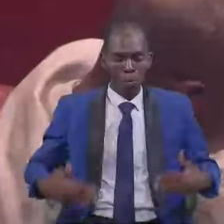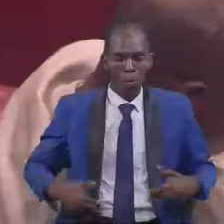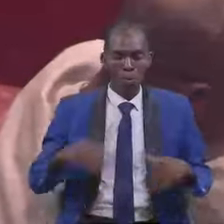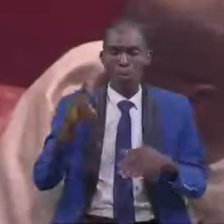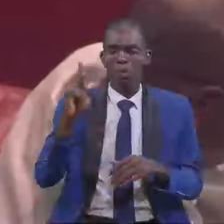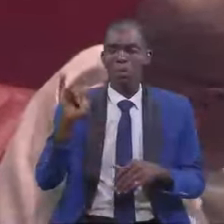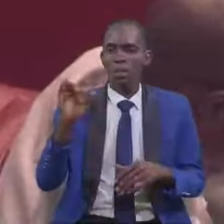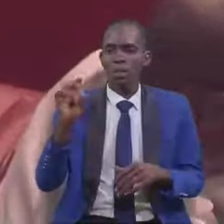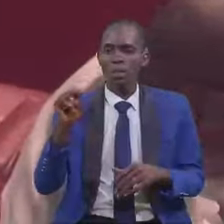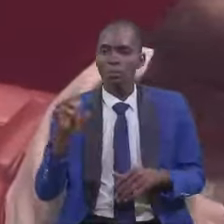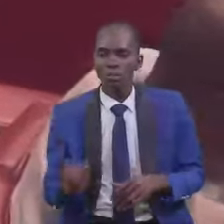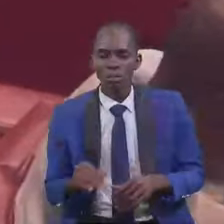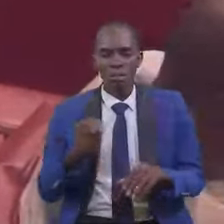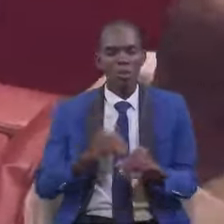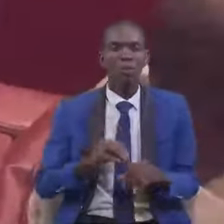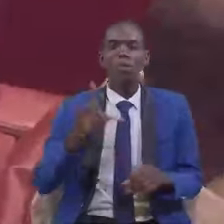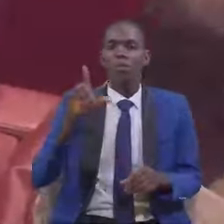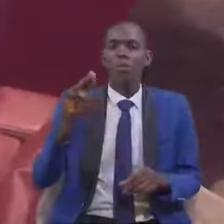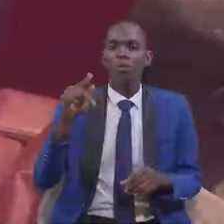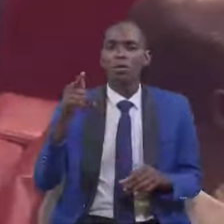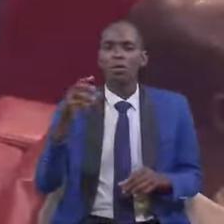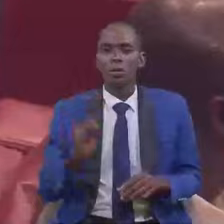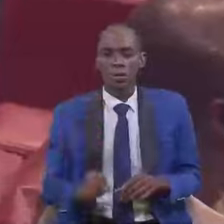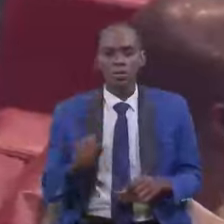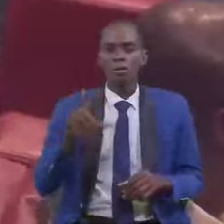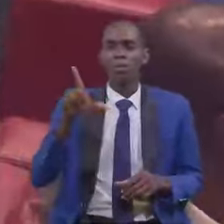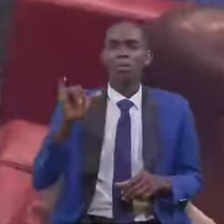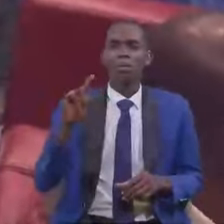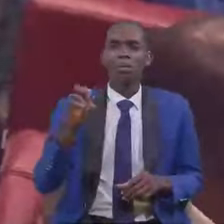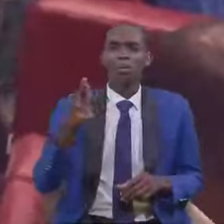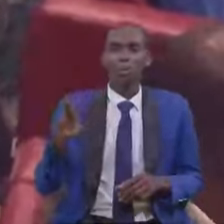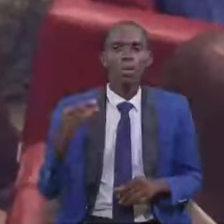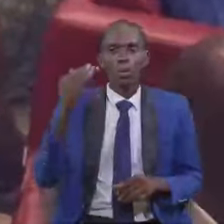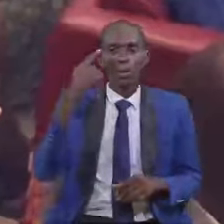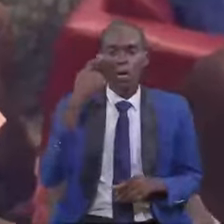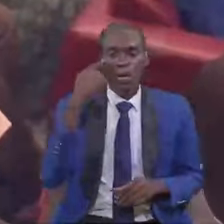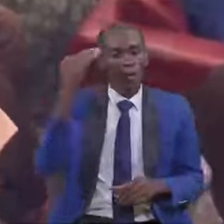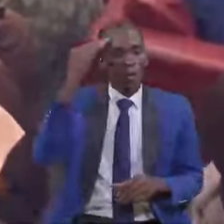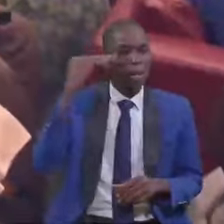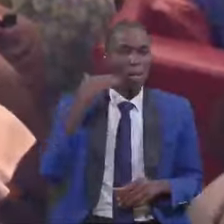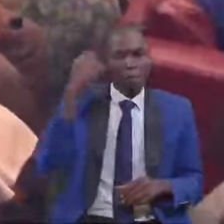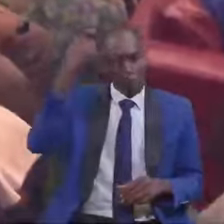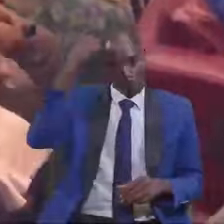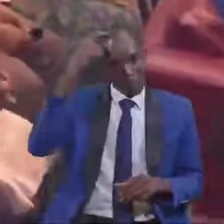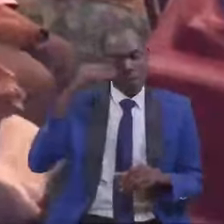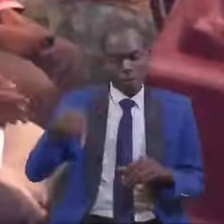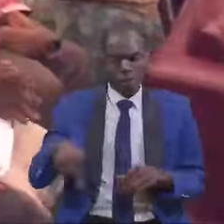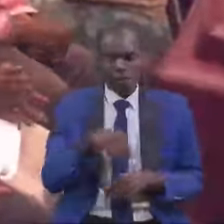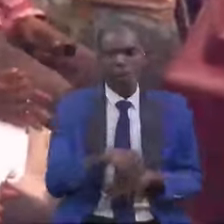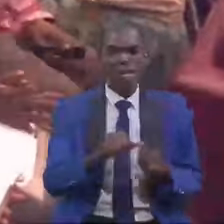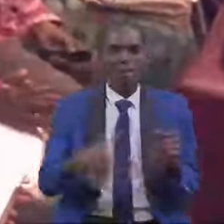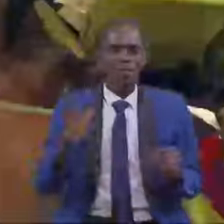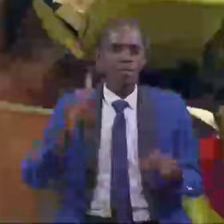foie, dans vos yeux, dans votre tête, dans votre cerveau, dans votre pied, tout sera ôté. Allez au nom